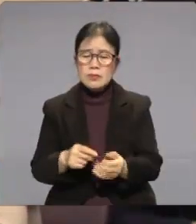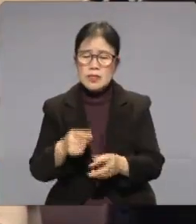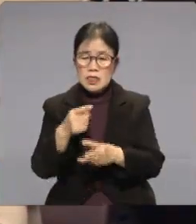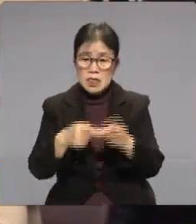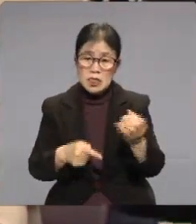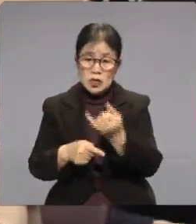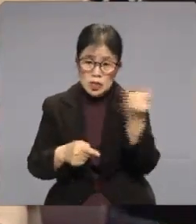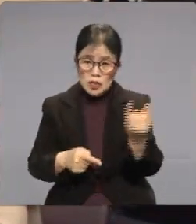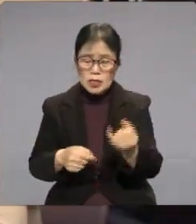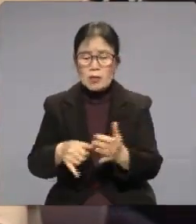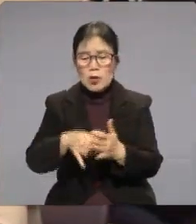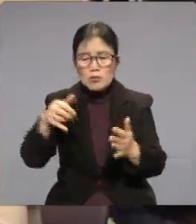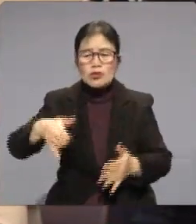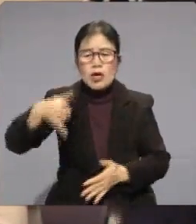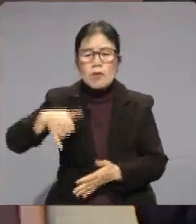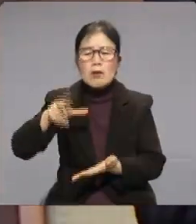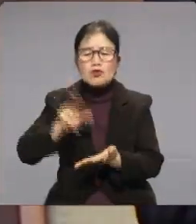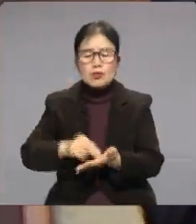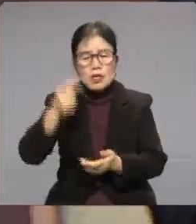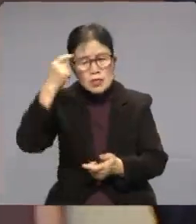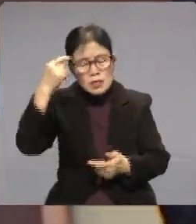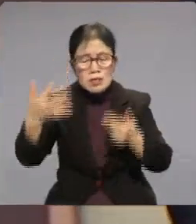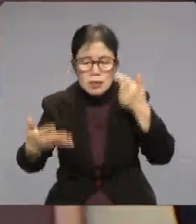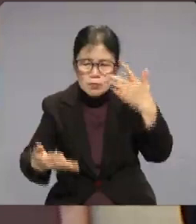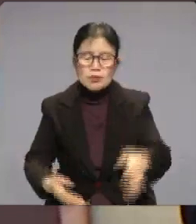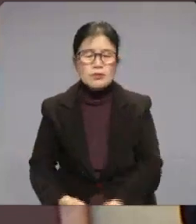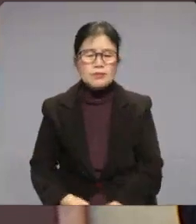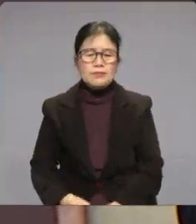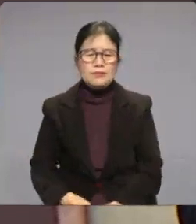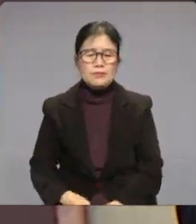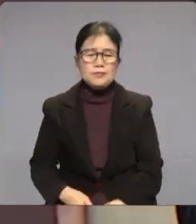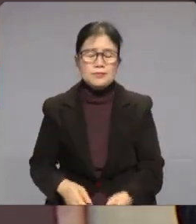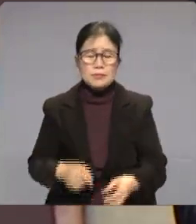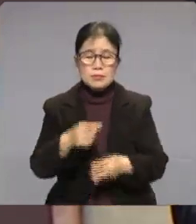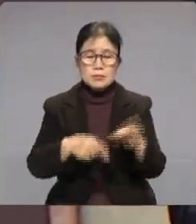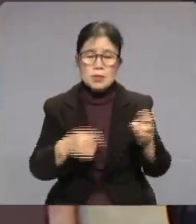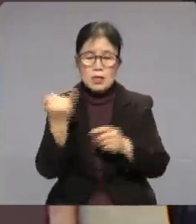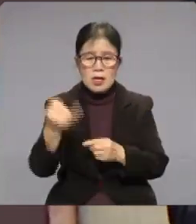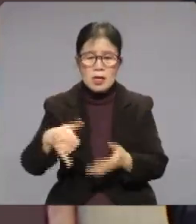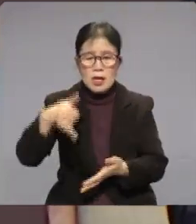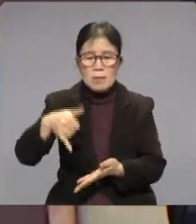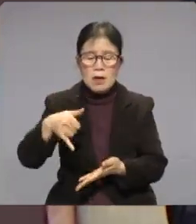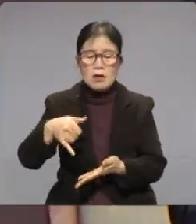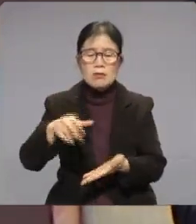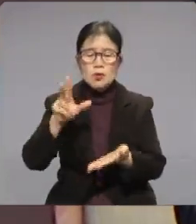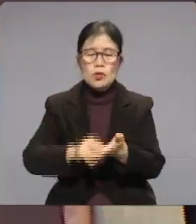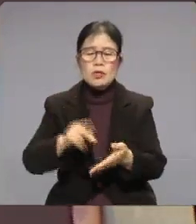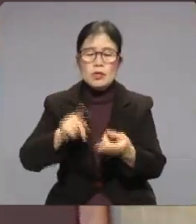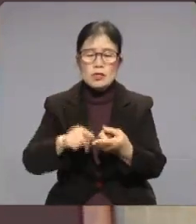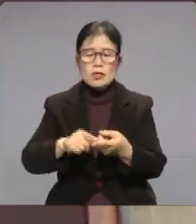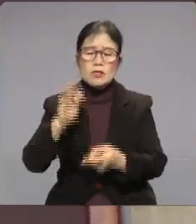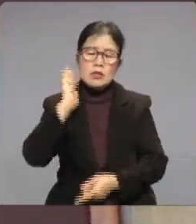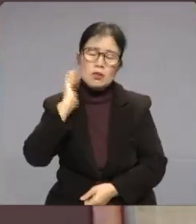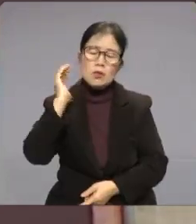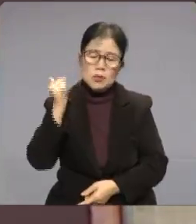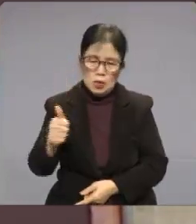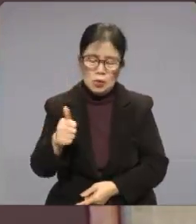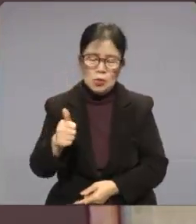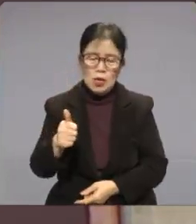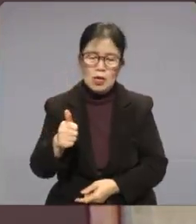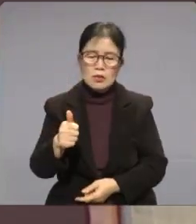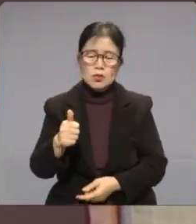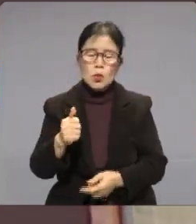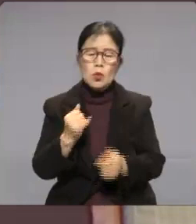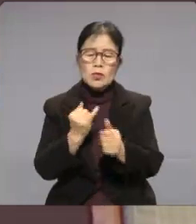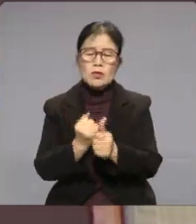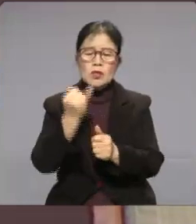질문이 쏟아졌습니다. 김 여사님의 가방 그 수수 논란에 대해서 대통령과 그